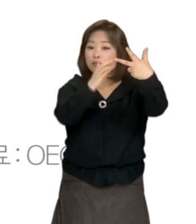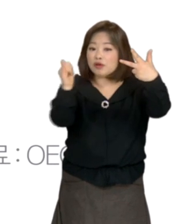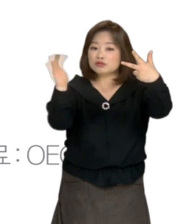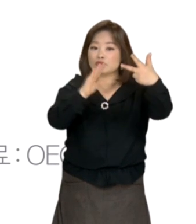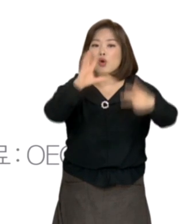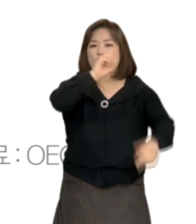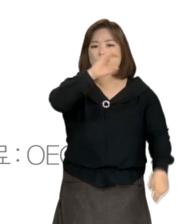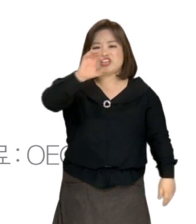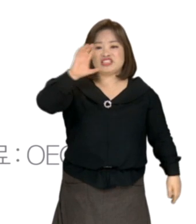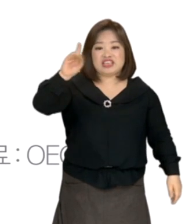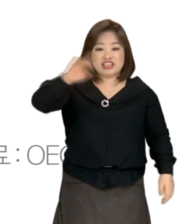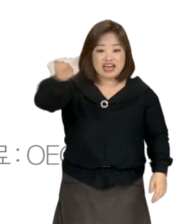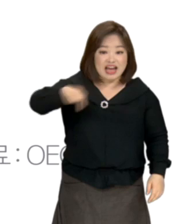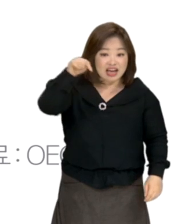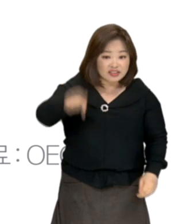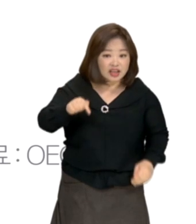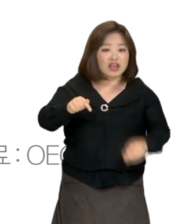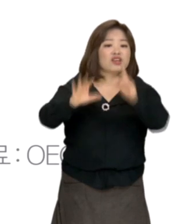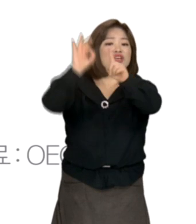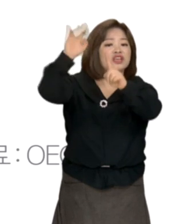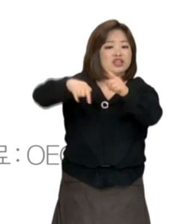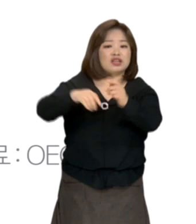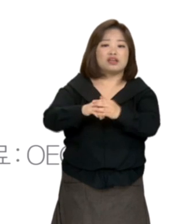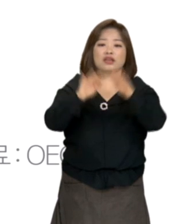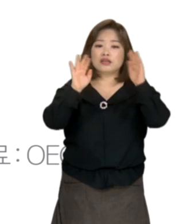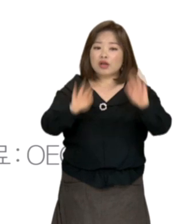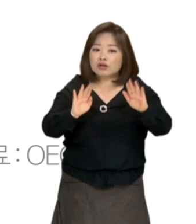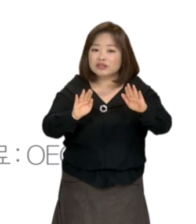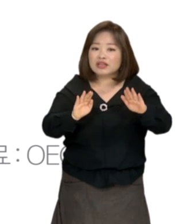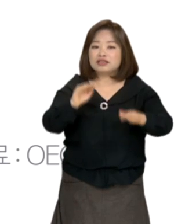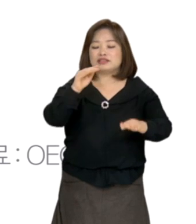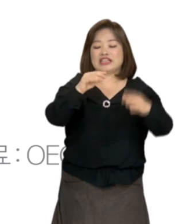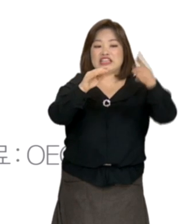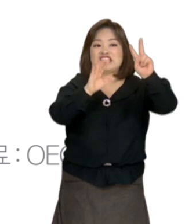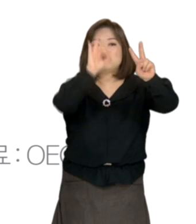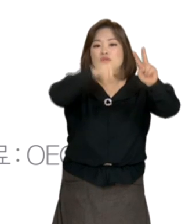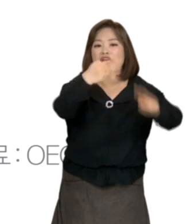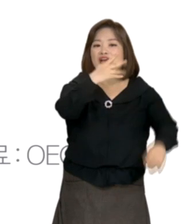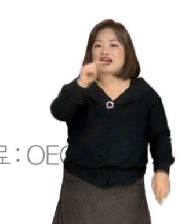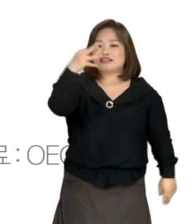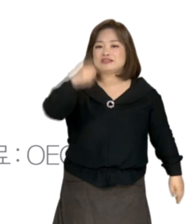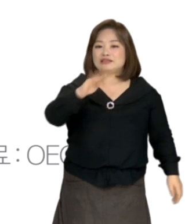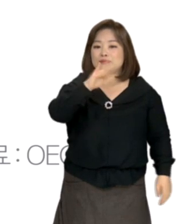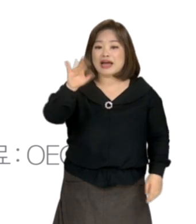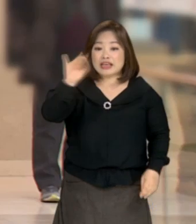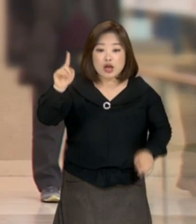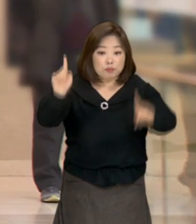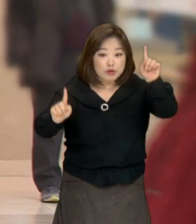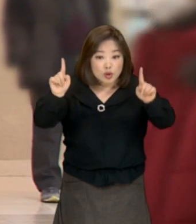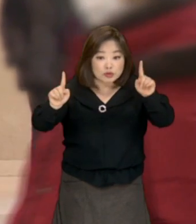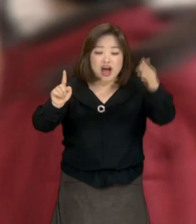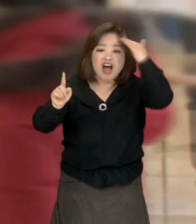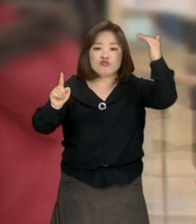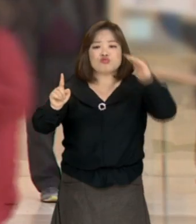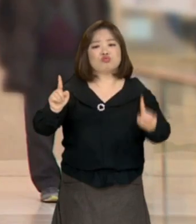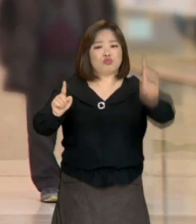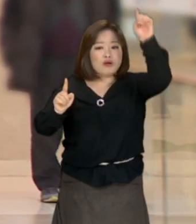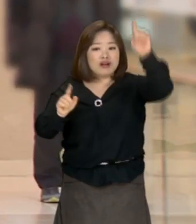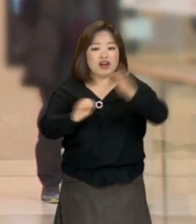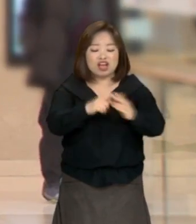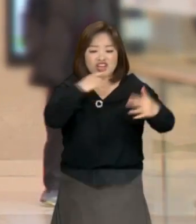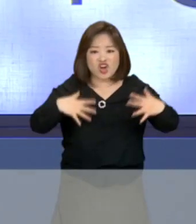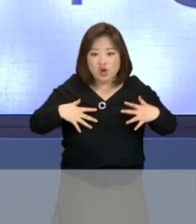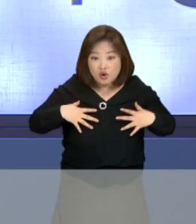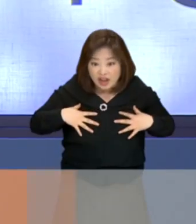평균의 8배입니다. 2위인 라트비아보다 40명, 아이슬란드보다 40배 가까이 많습니다. 전문가들은 결핵